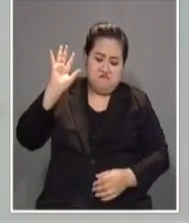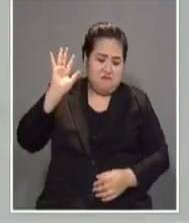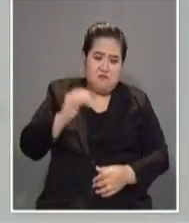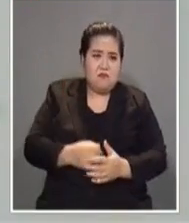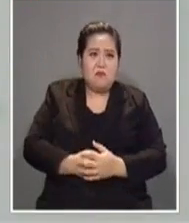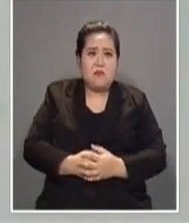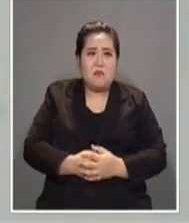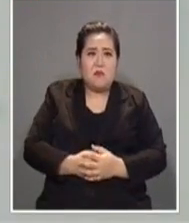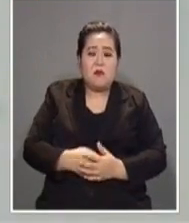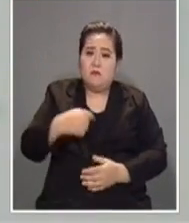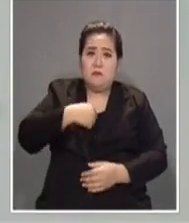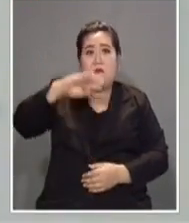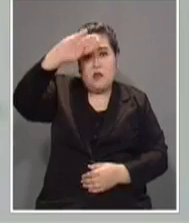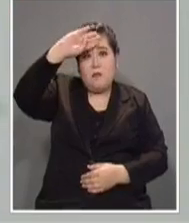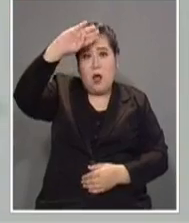หนูไม่สบาย